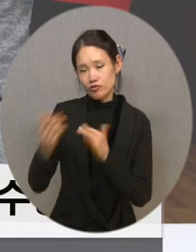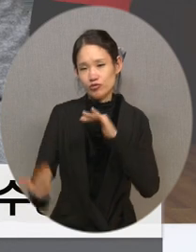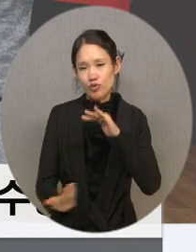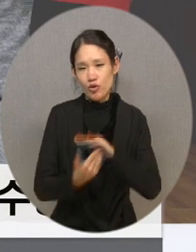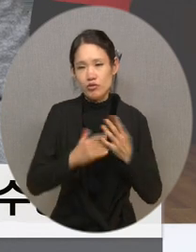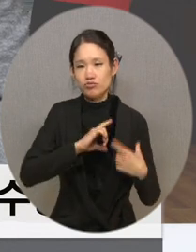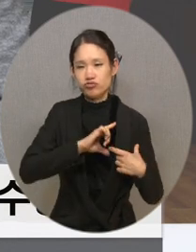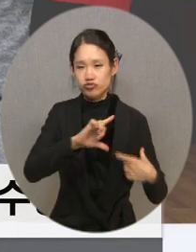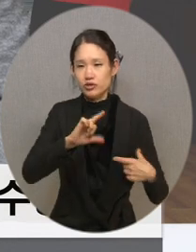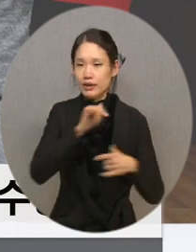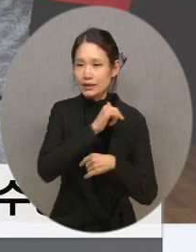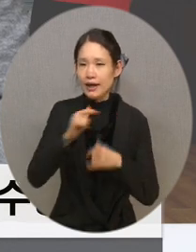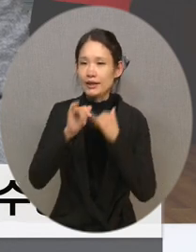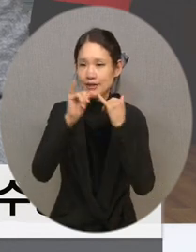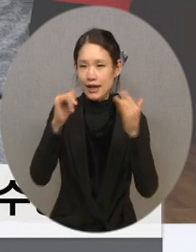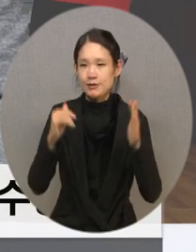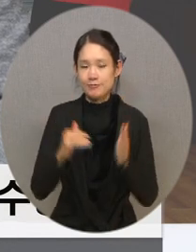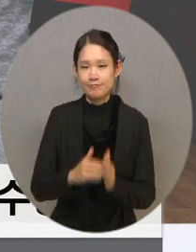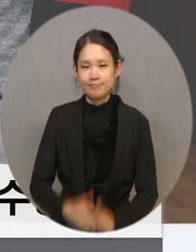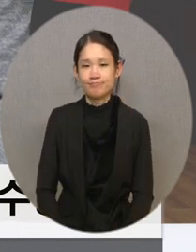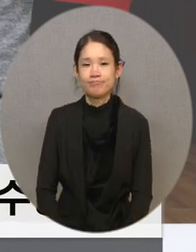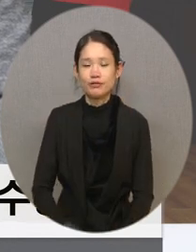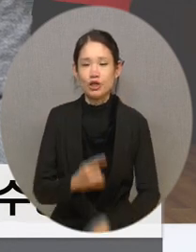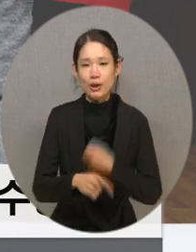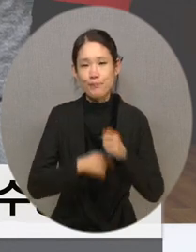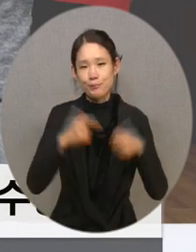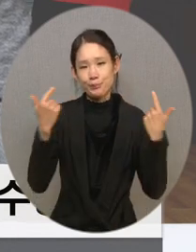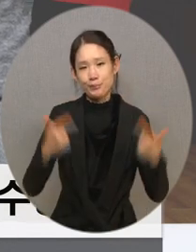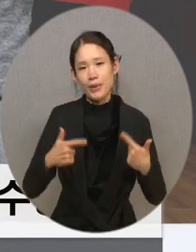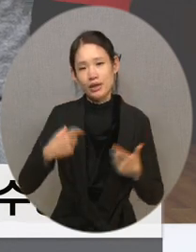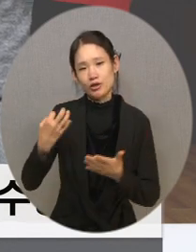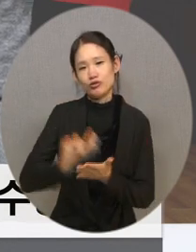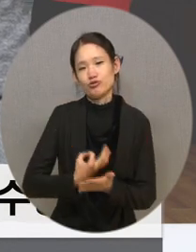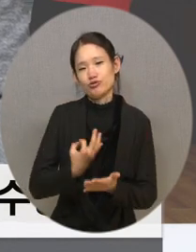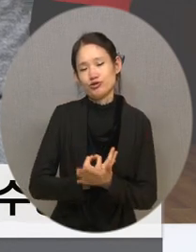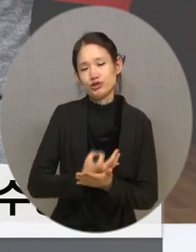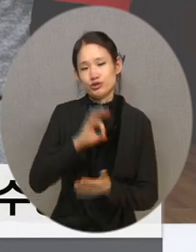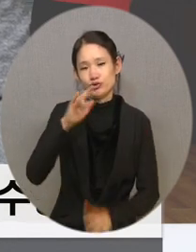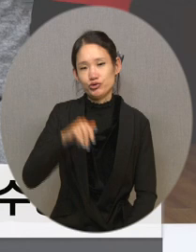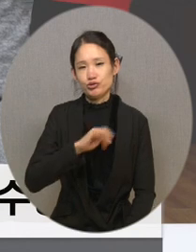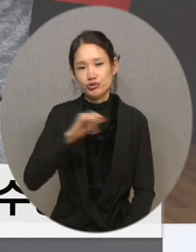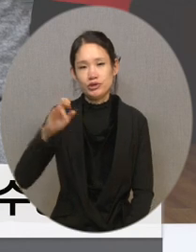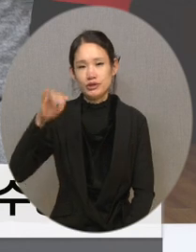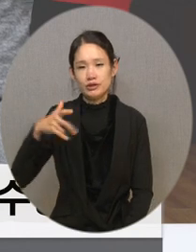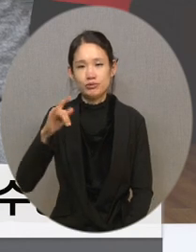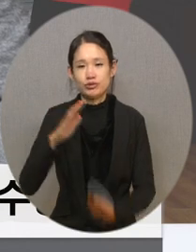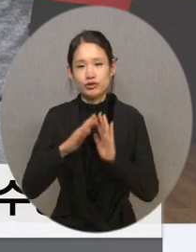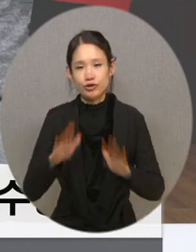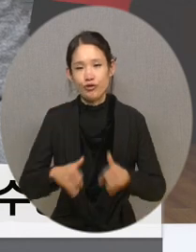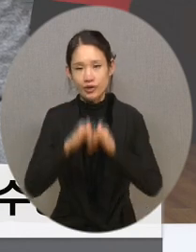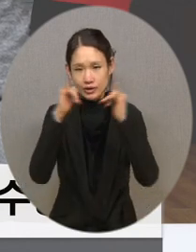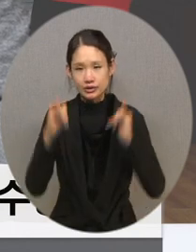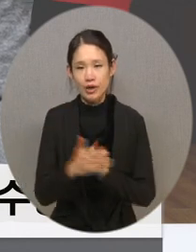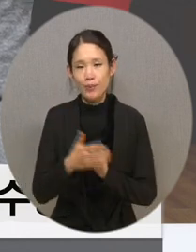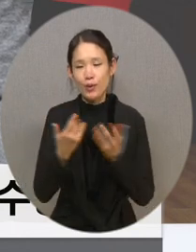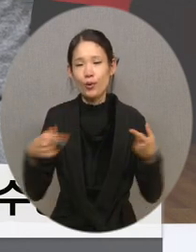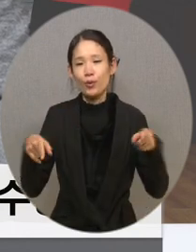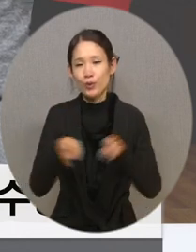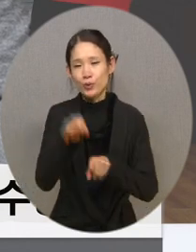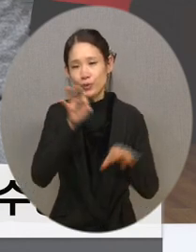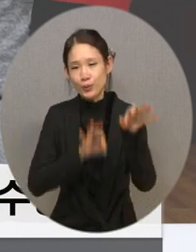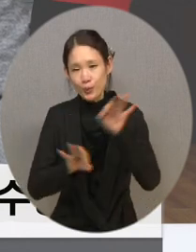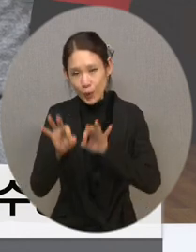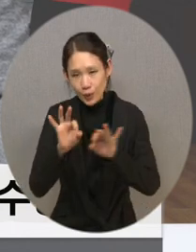대상을 수상했습니다. 매년 수익금을 유니세프, 전남사회복지, 공동모금회 등에 후원하고